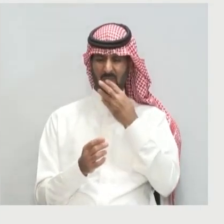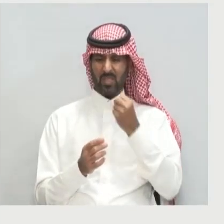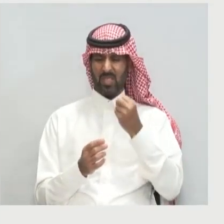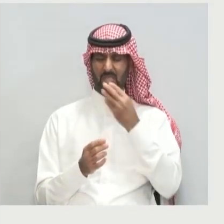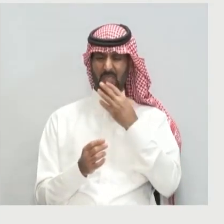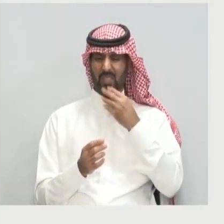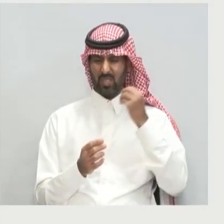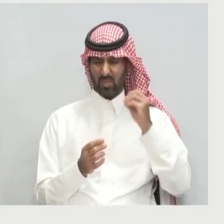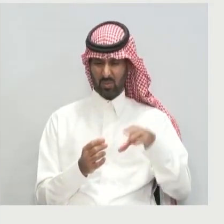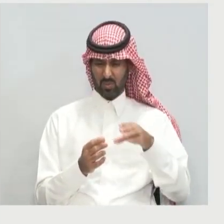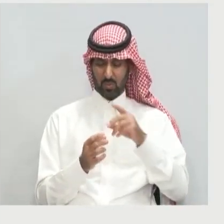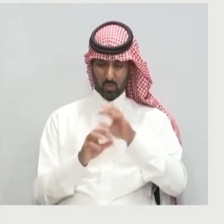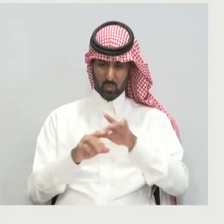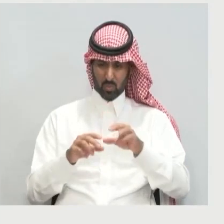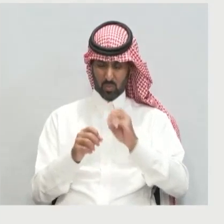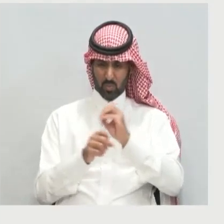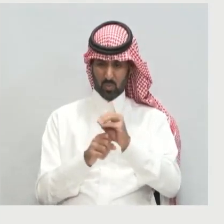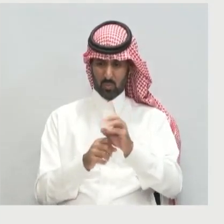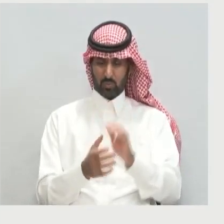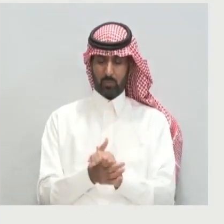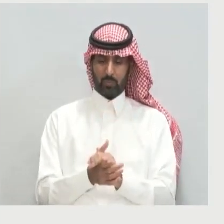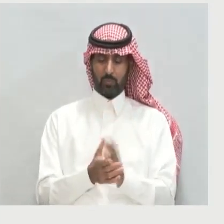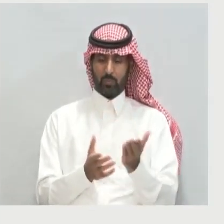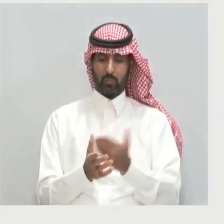لغات او لغه موسيقه اخرى